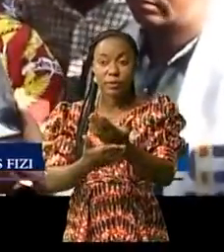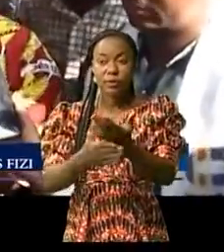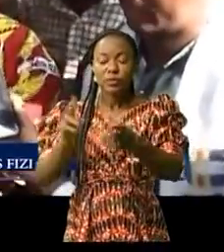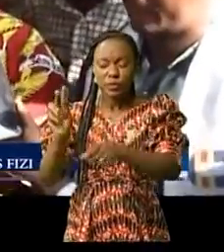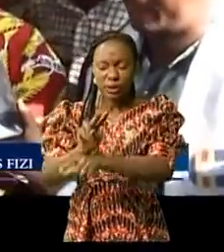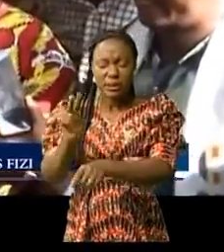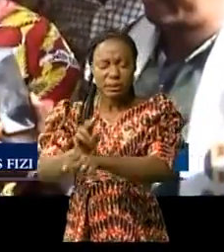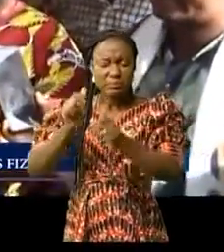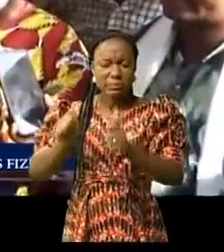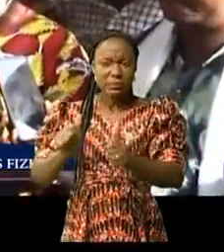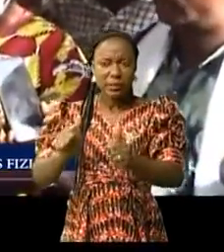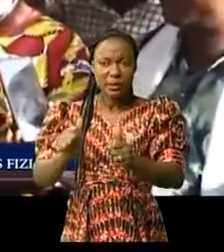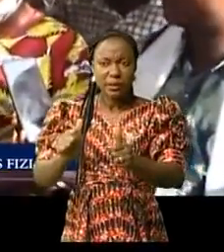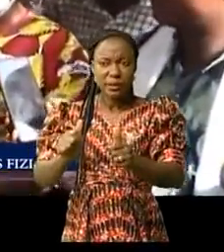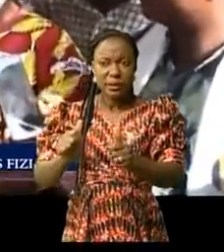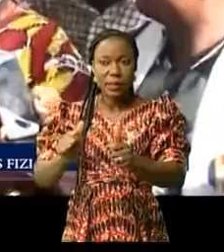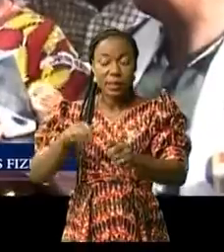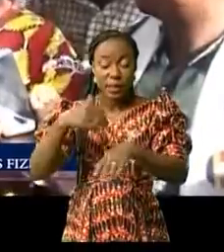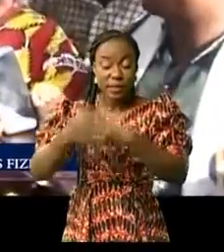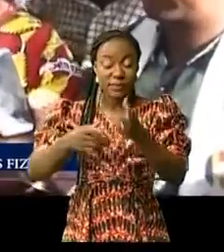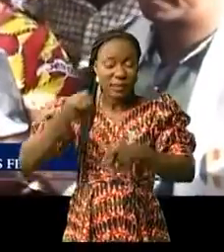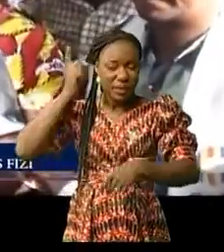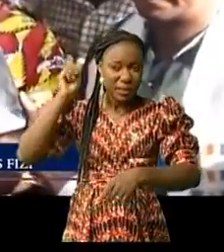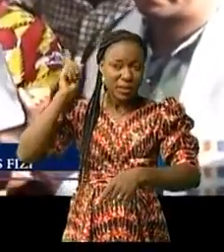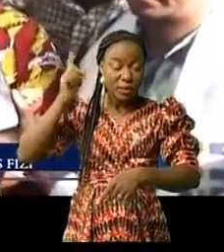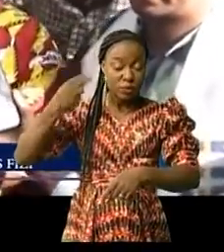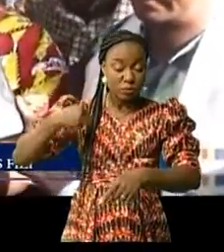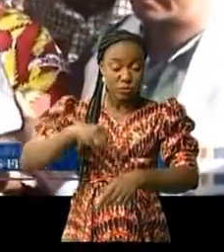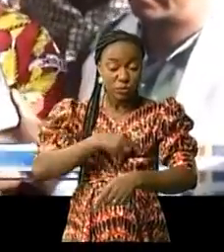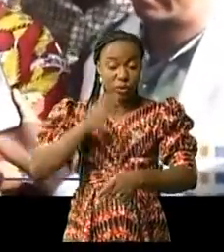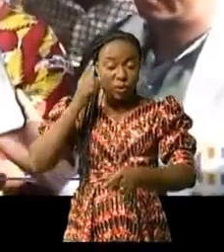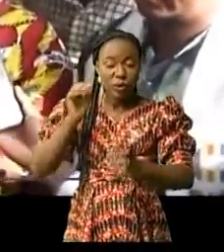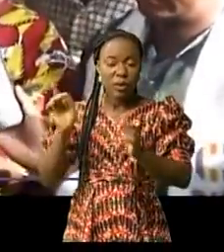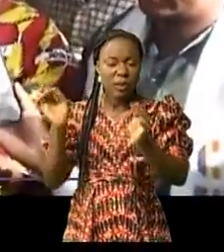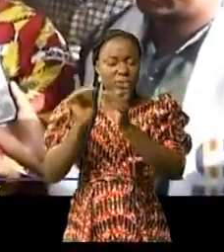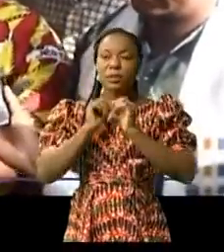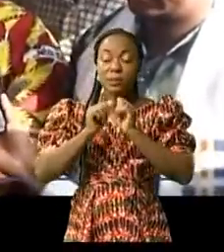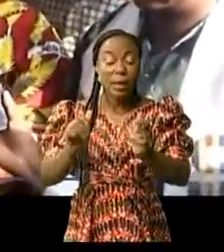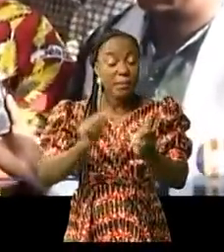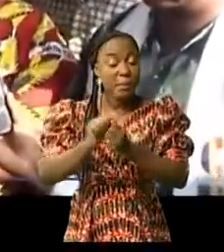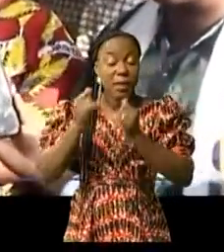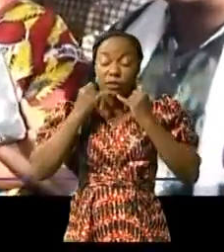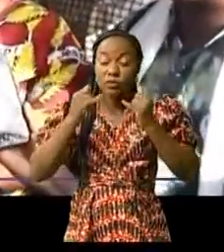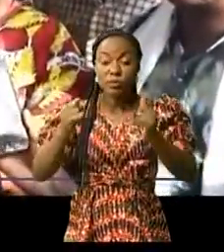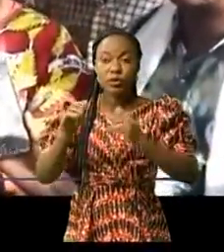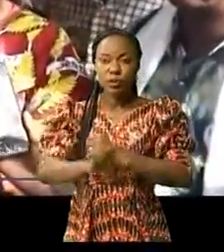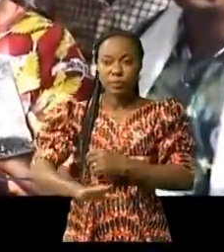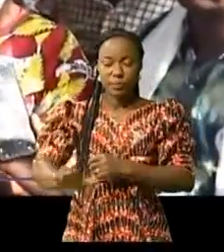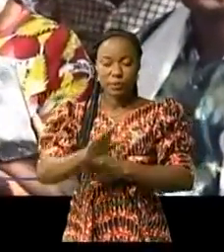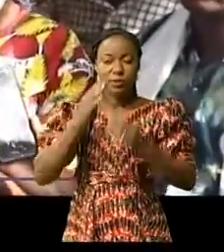usage ça fait très longtemps que nous sommes déconnectés des informations du ping